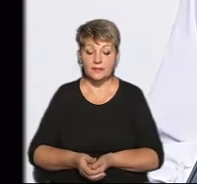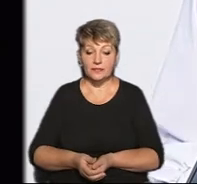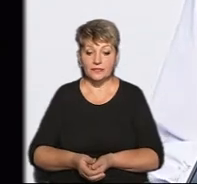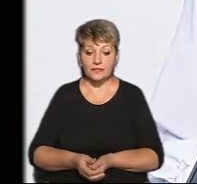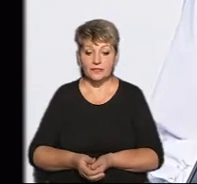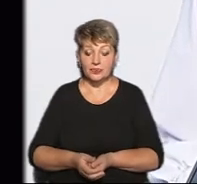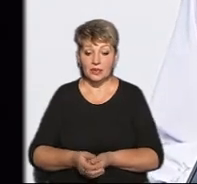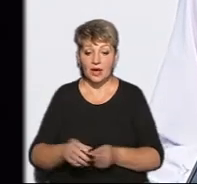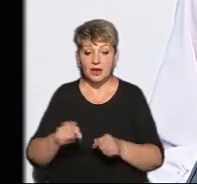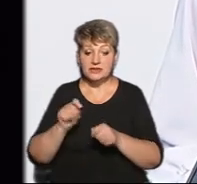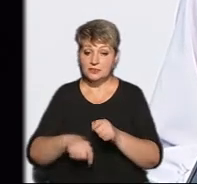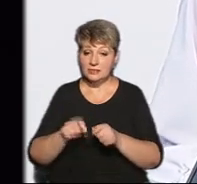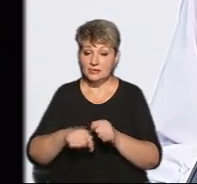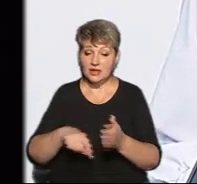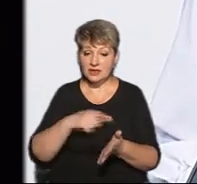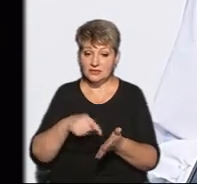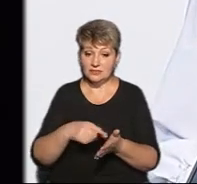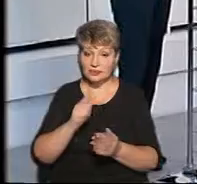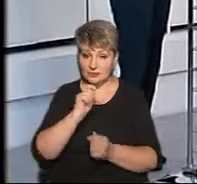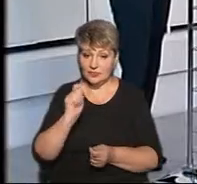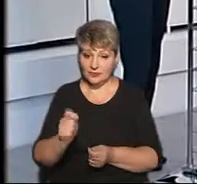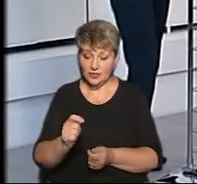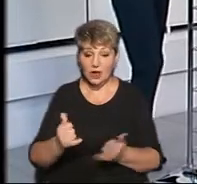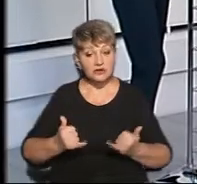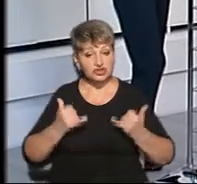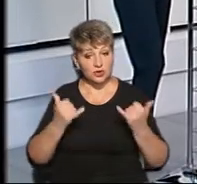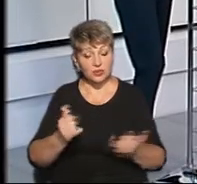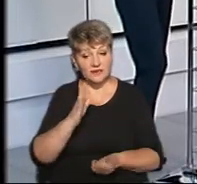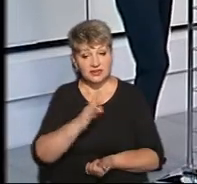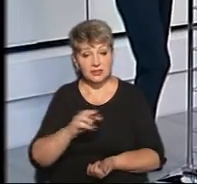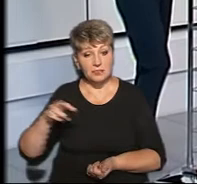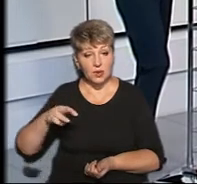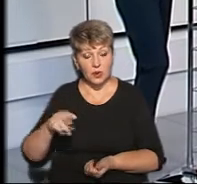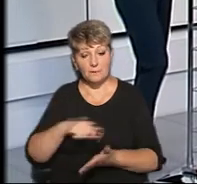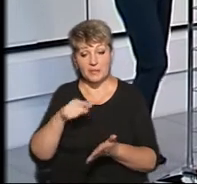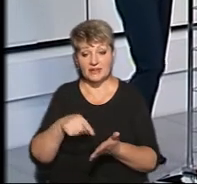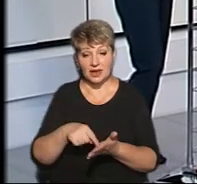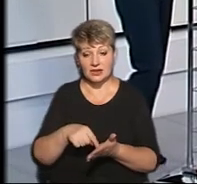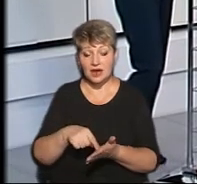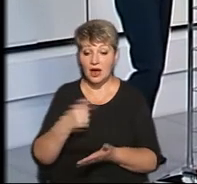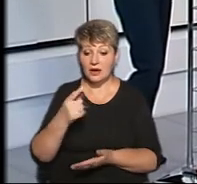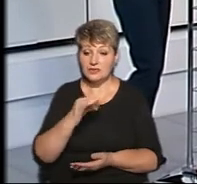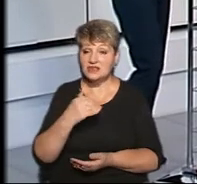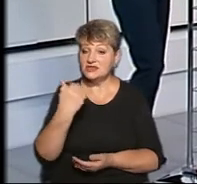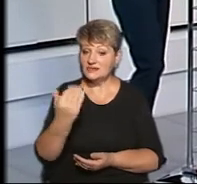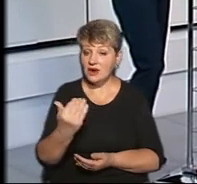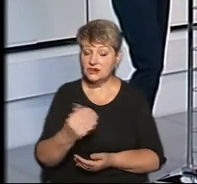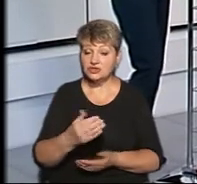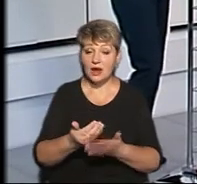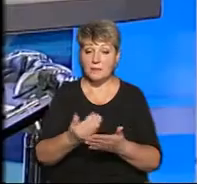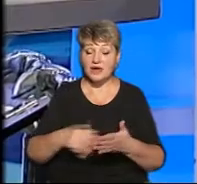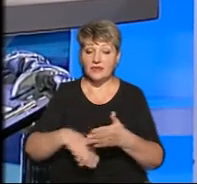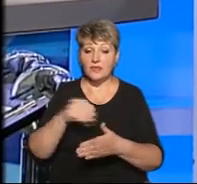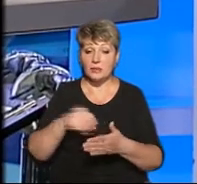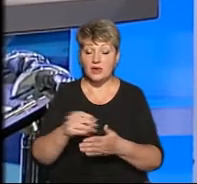від експерта. Дякую вам. Шановний Василь Миколаївич, моє питання буде стосуватись одного з ваших передвиборчих гасел – це